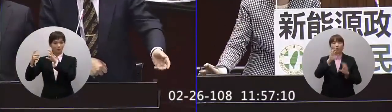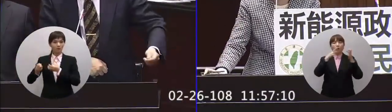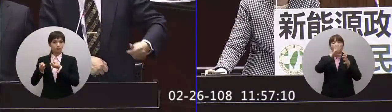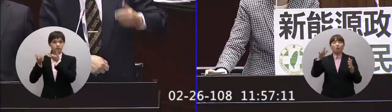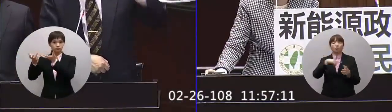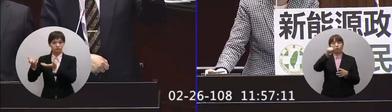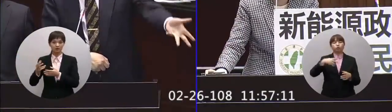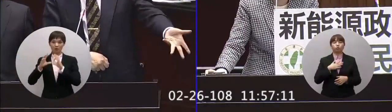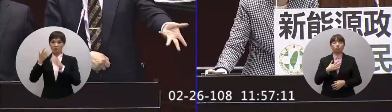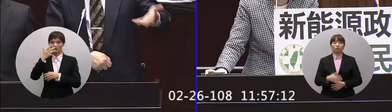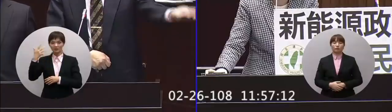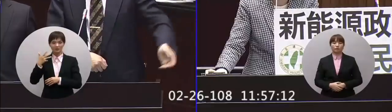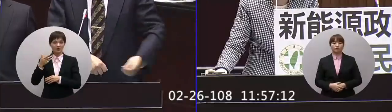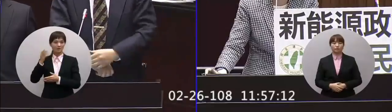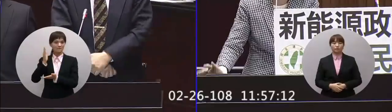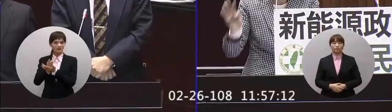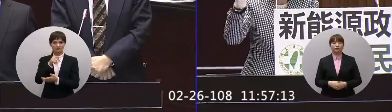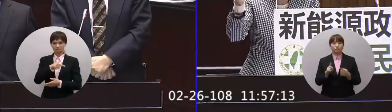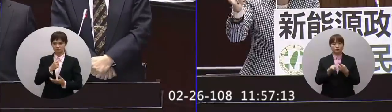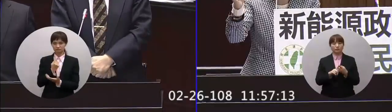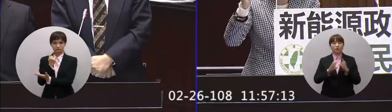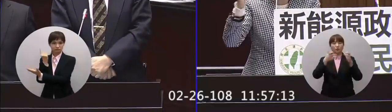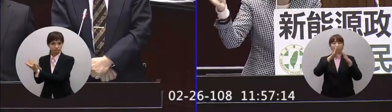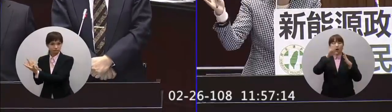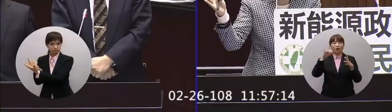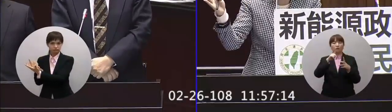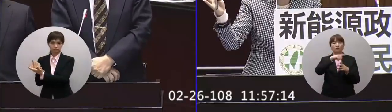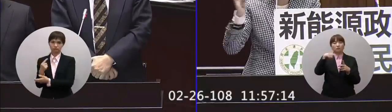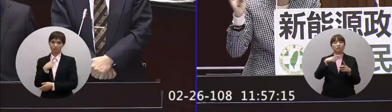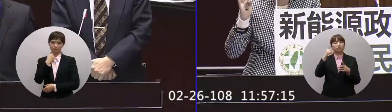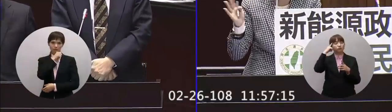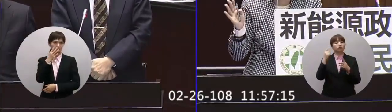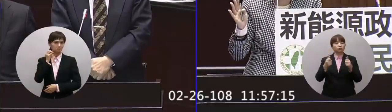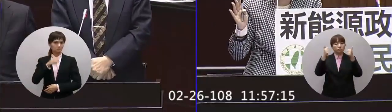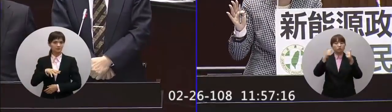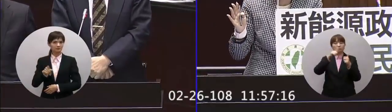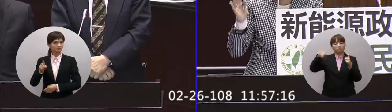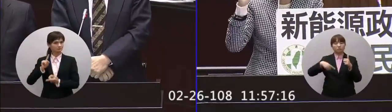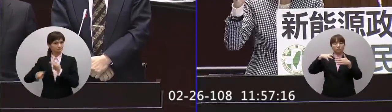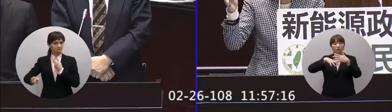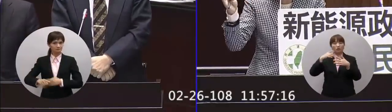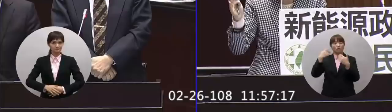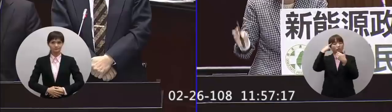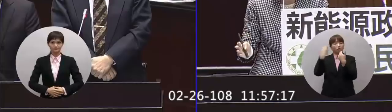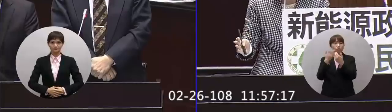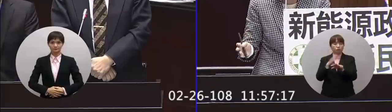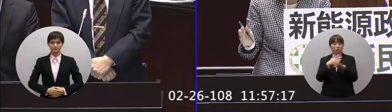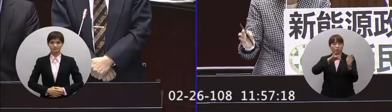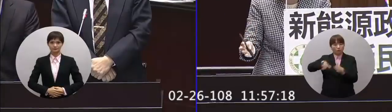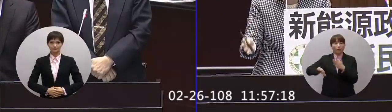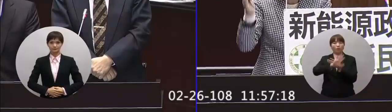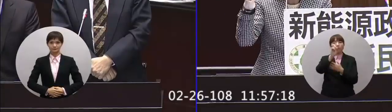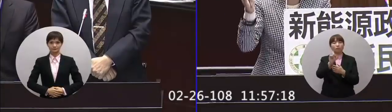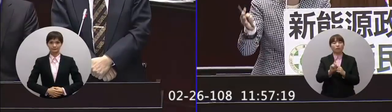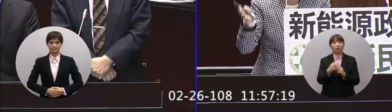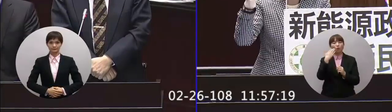这个大家都知道嘛。 那个行为不当嘛。 对，不能唱国歌，这个大家都赞成，国内也不会有人反对。除了这个之外，还有什么？